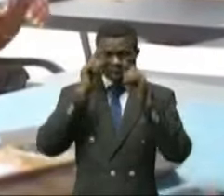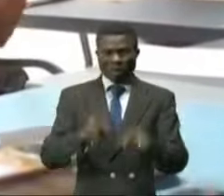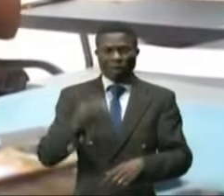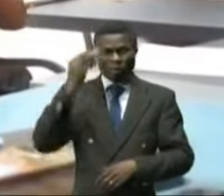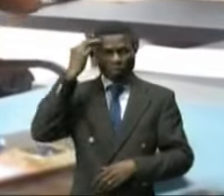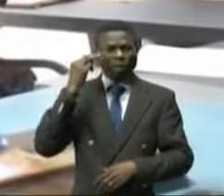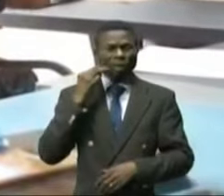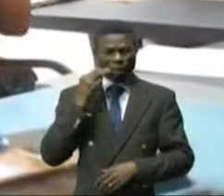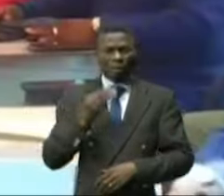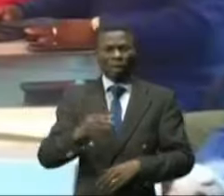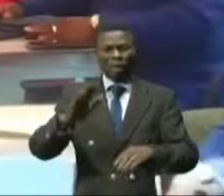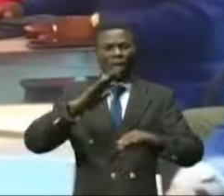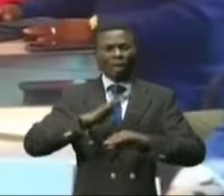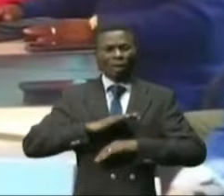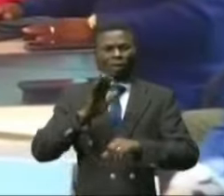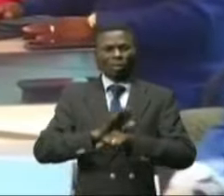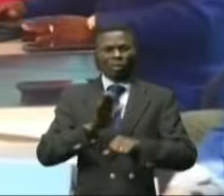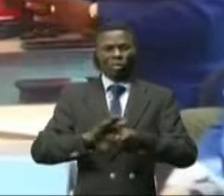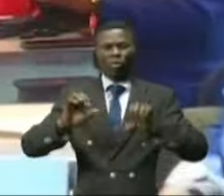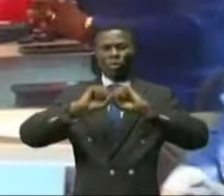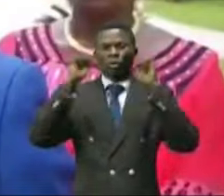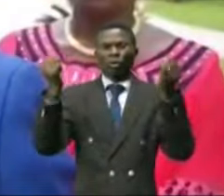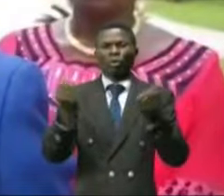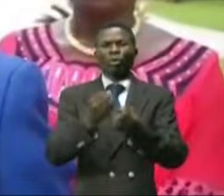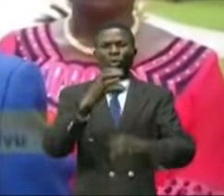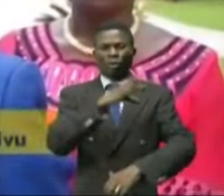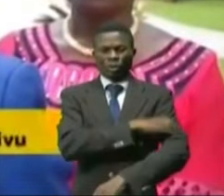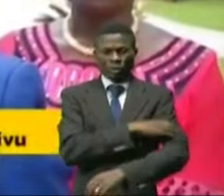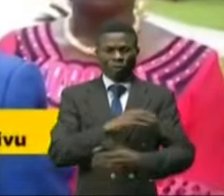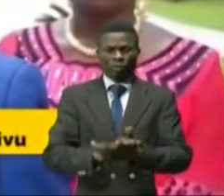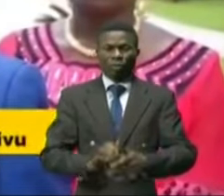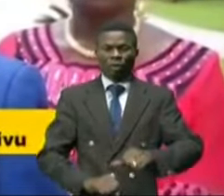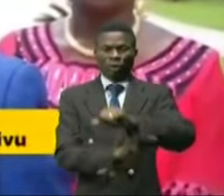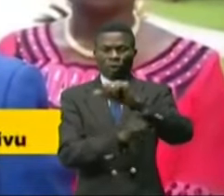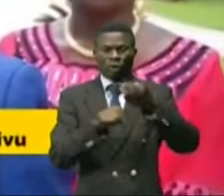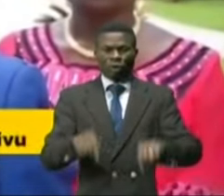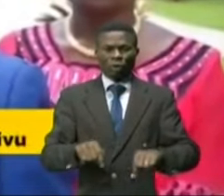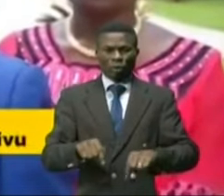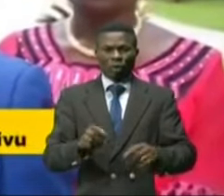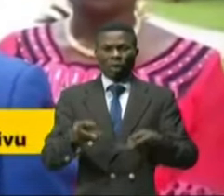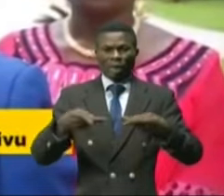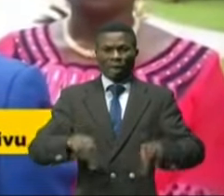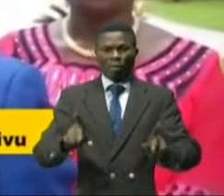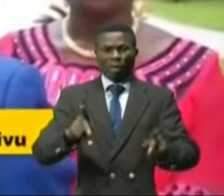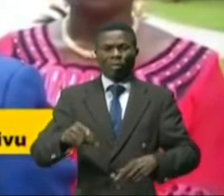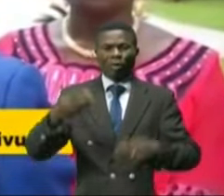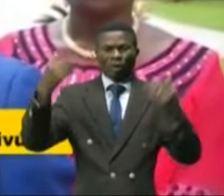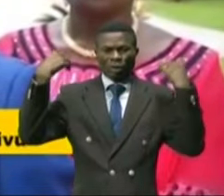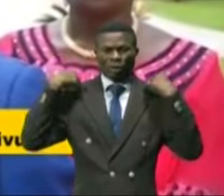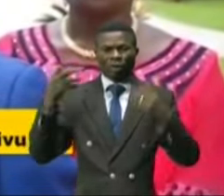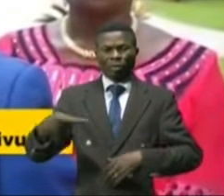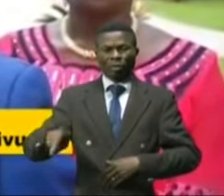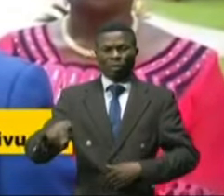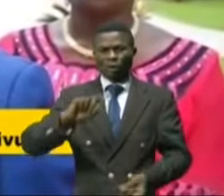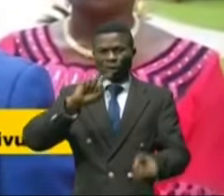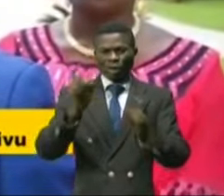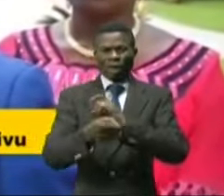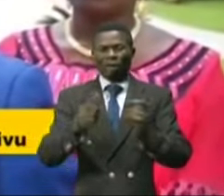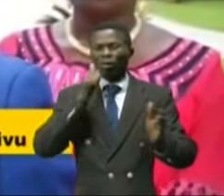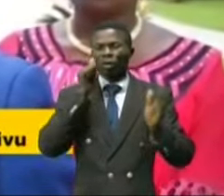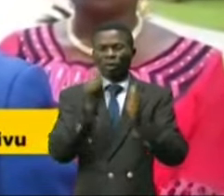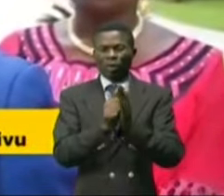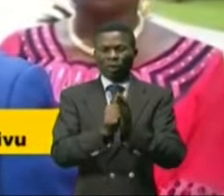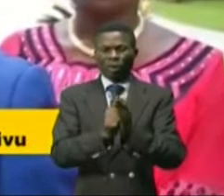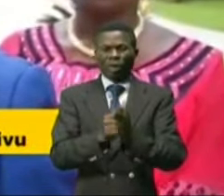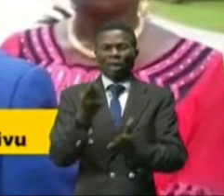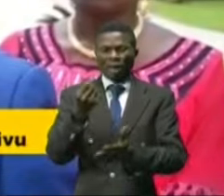tutelles à la satisfaction de la société civile. Il a plu aujourd'hui à l'autorité provinciale de rectifier l'arrêté portant